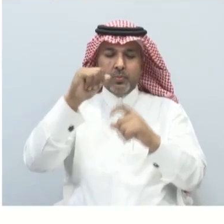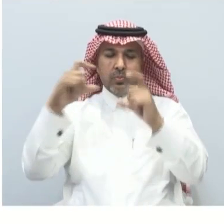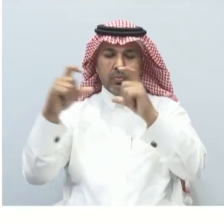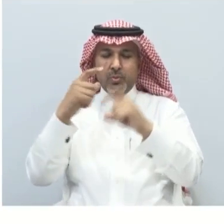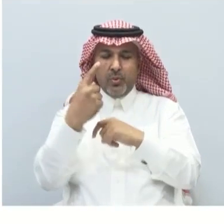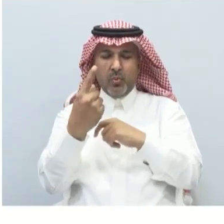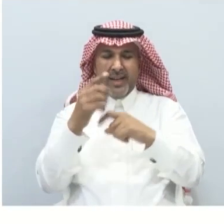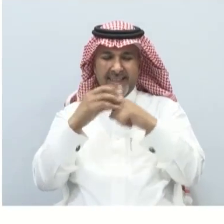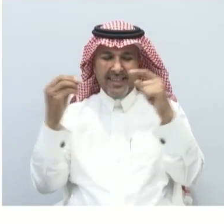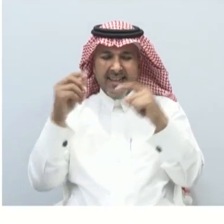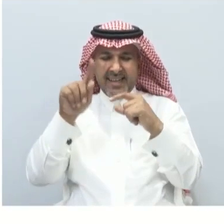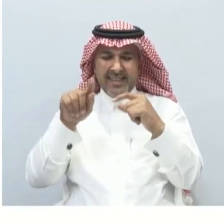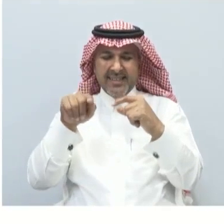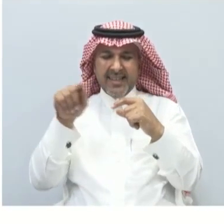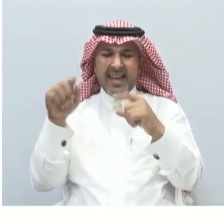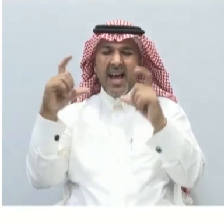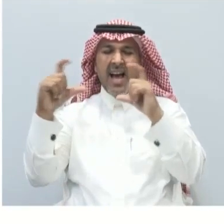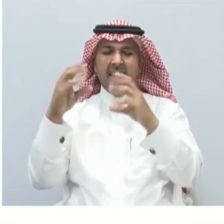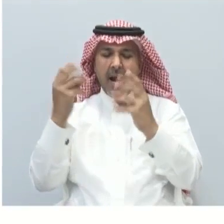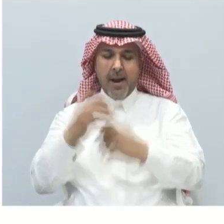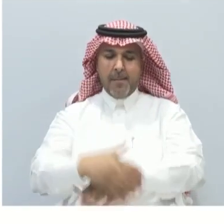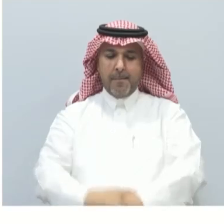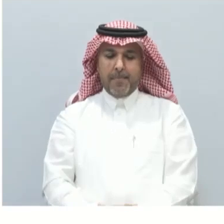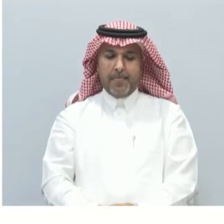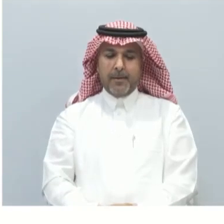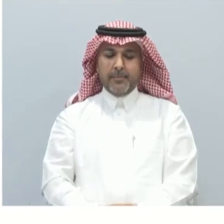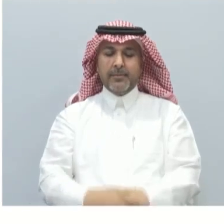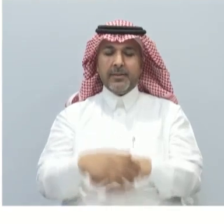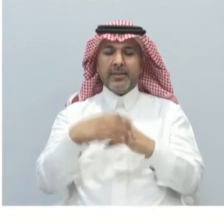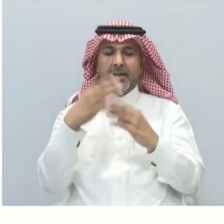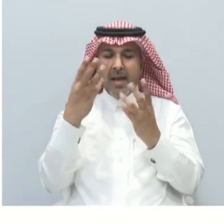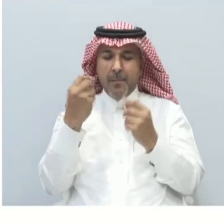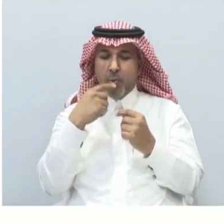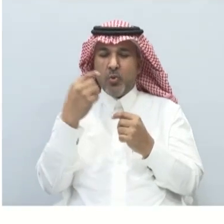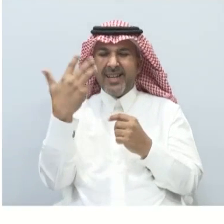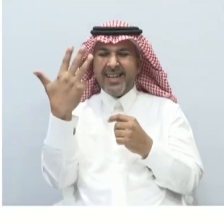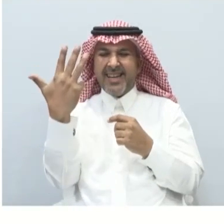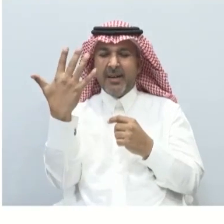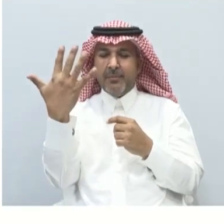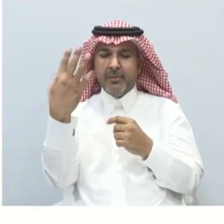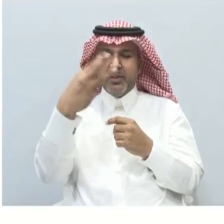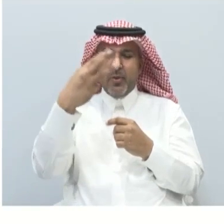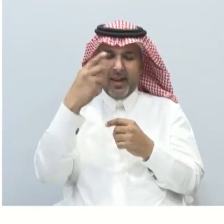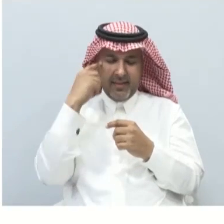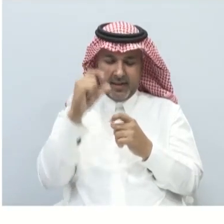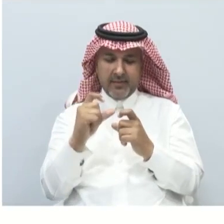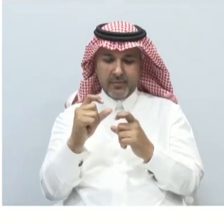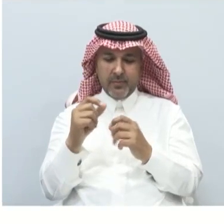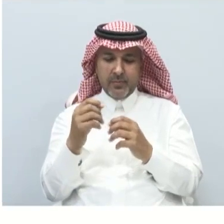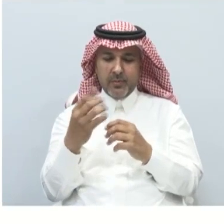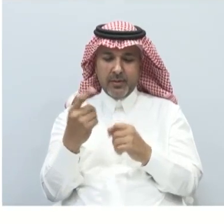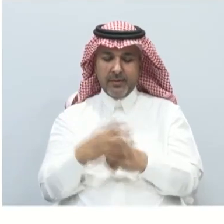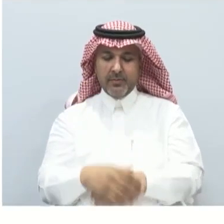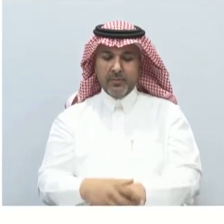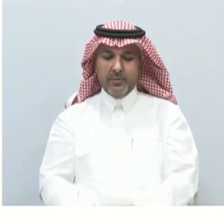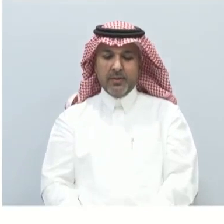ار الكل اس تي العدد الاساسي كان 35 واحد ناقصا 12.5% طبعا بكتبها